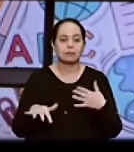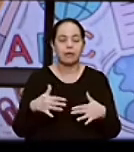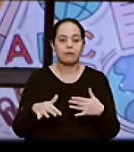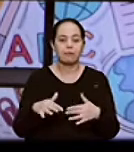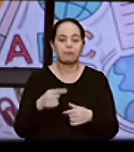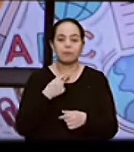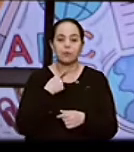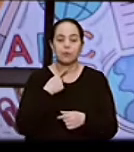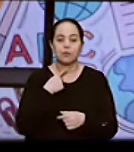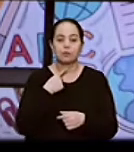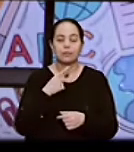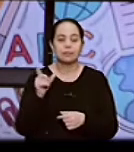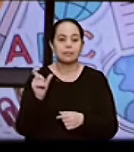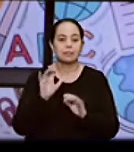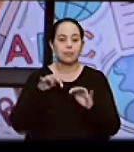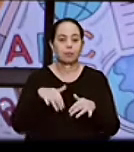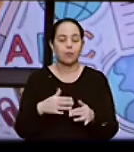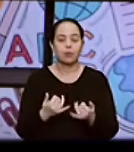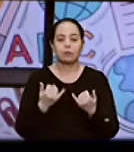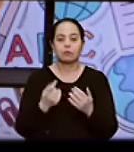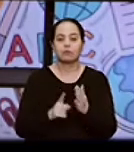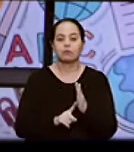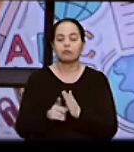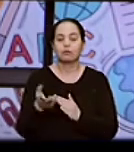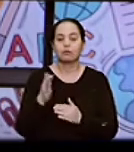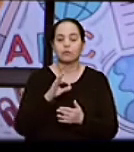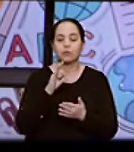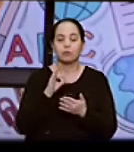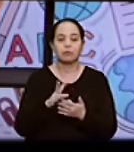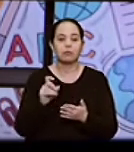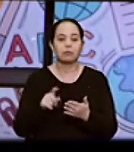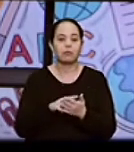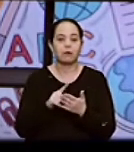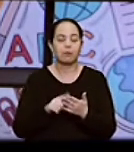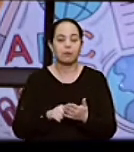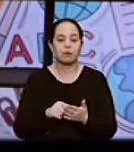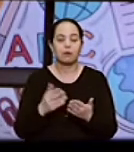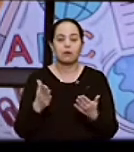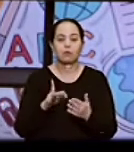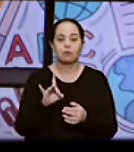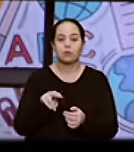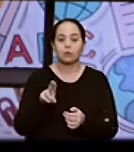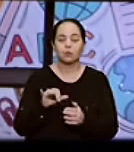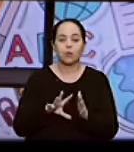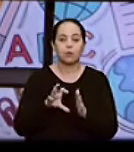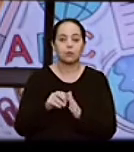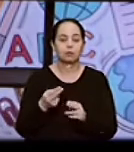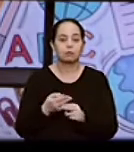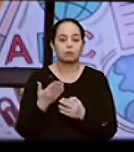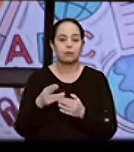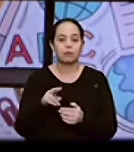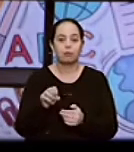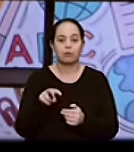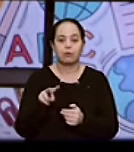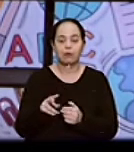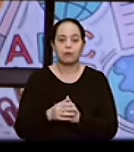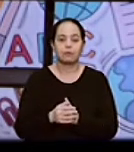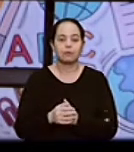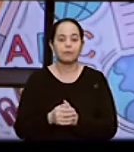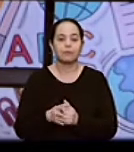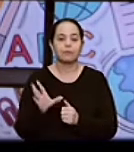море». Но для начала давайте ответим на вопрос, к какому роду относятся данные прилагательные? Все